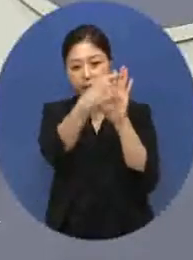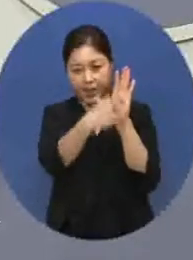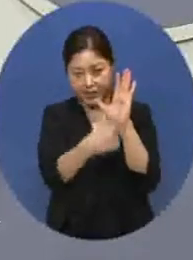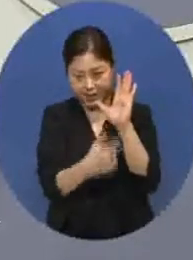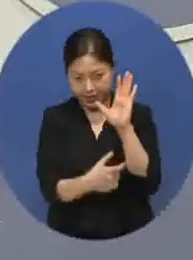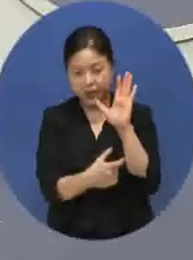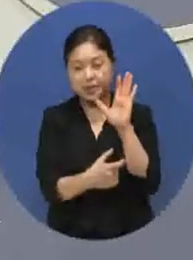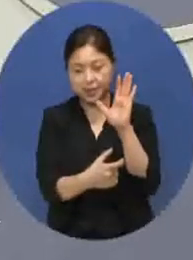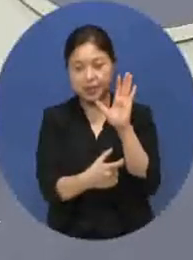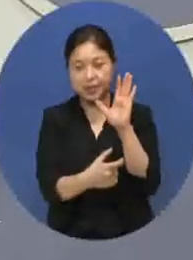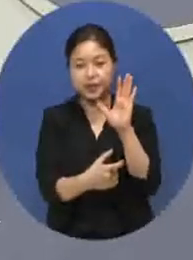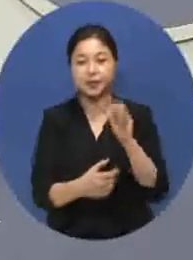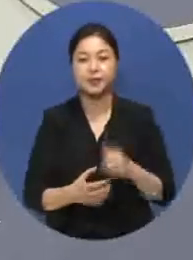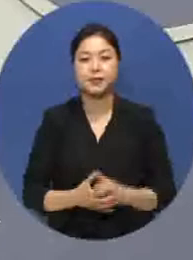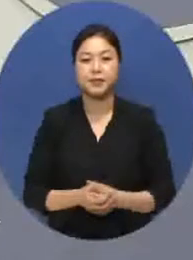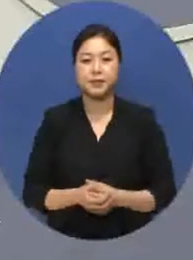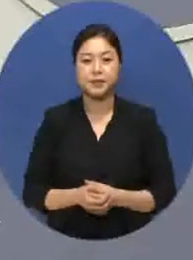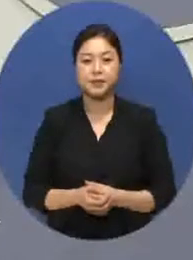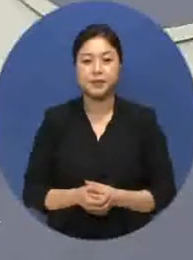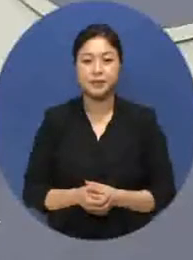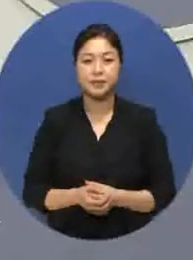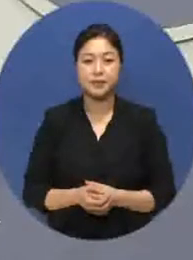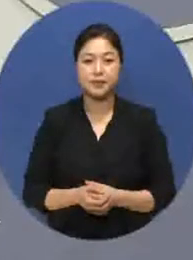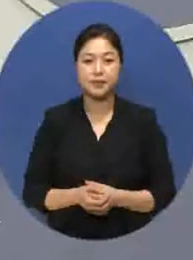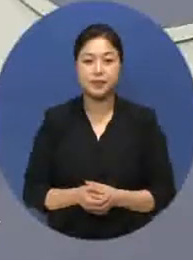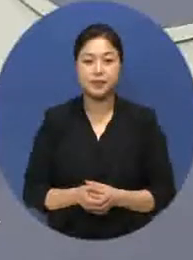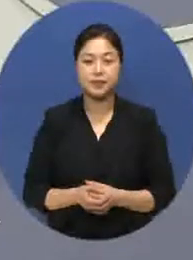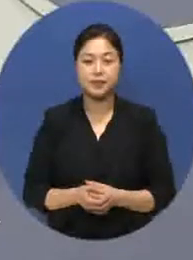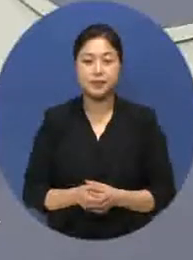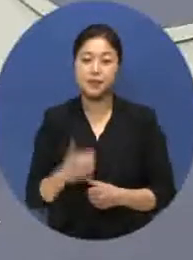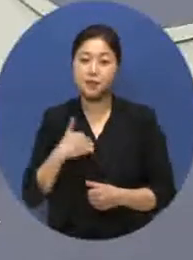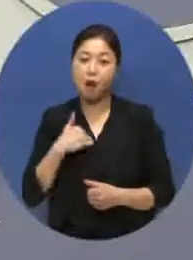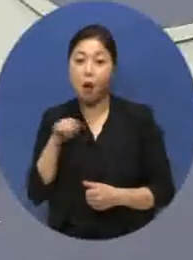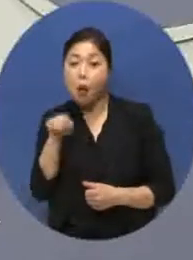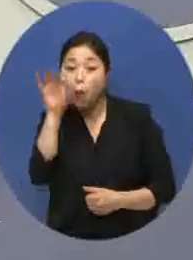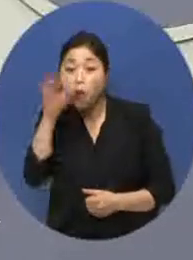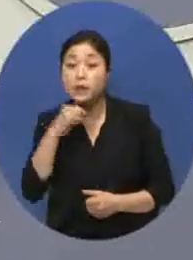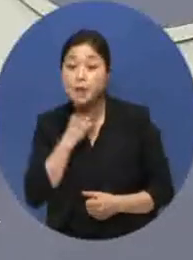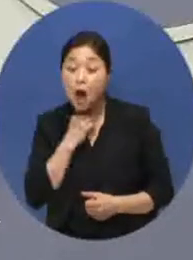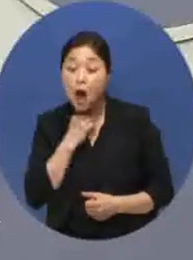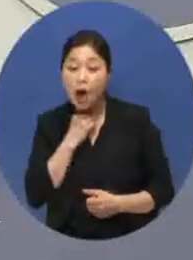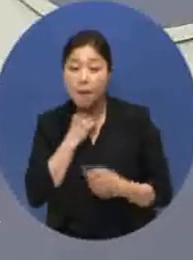거기다가 이제 게시를 해 놓을 거거든요. 그러면 이제 뭐가 보고